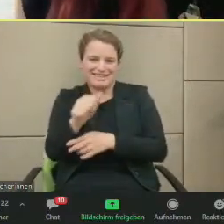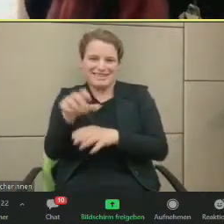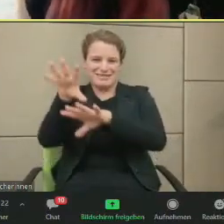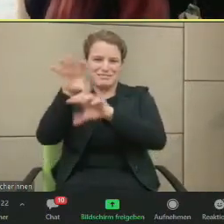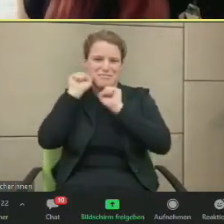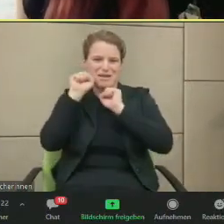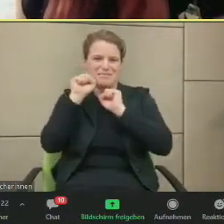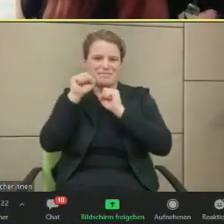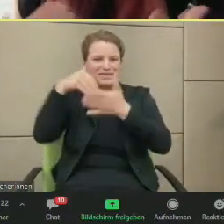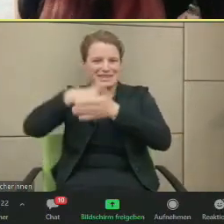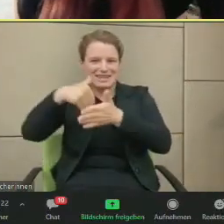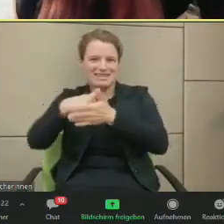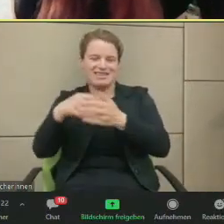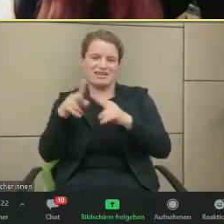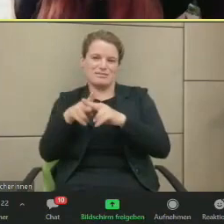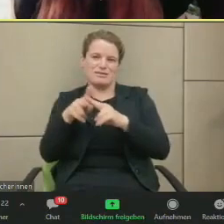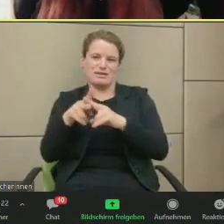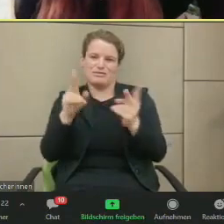eine